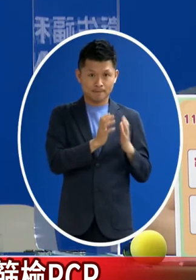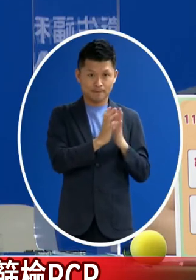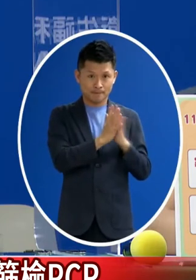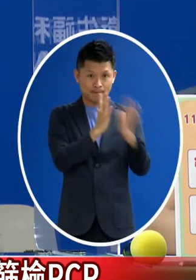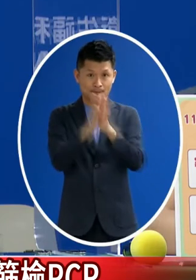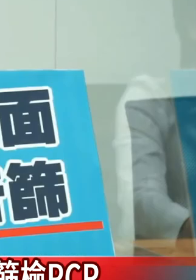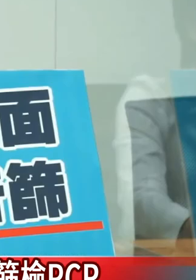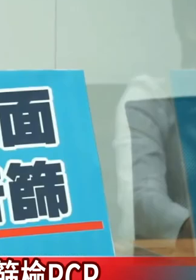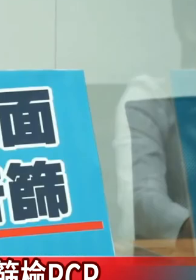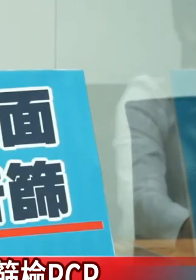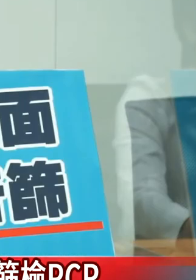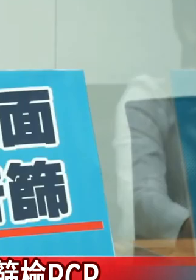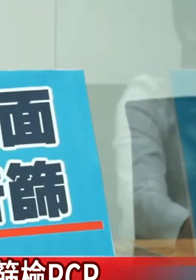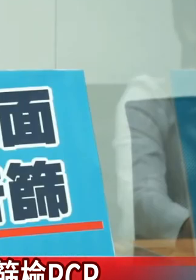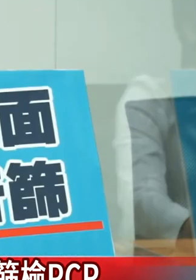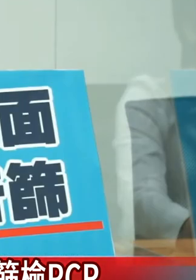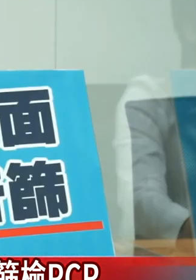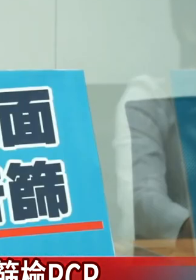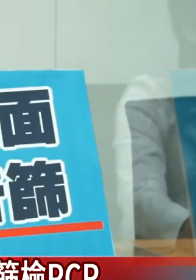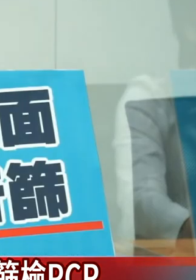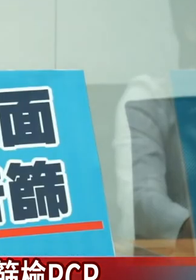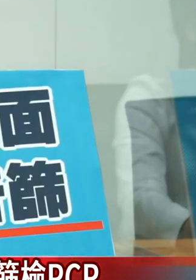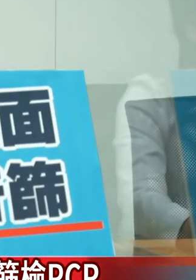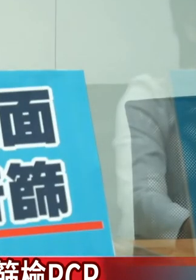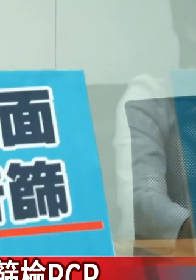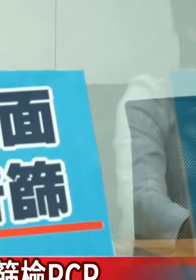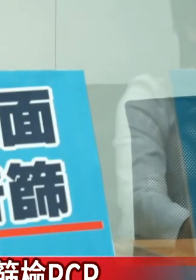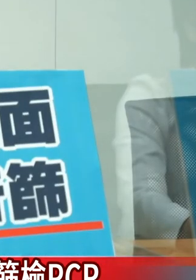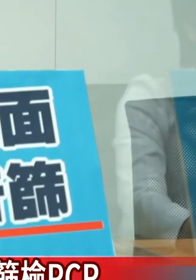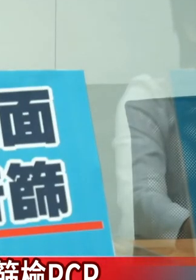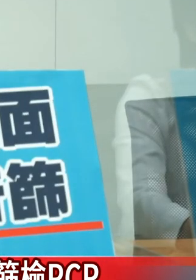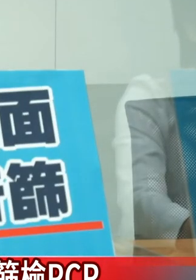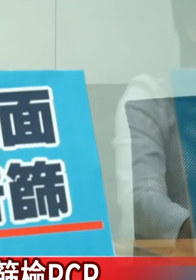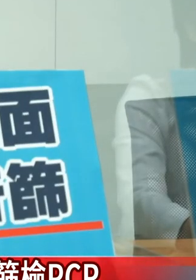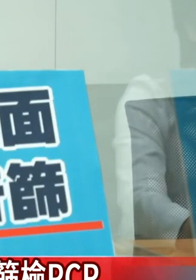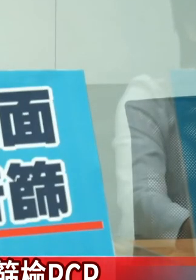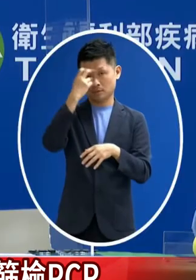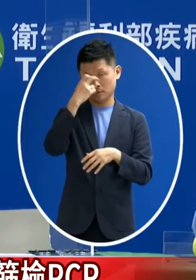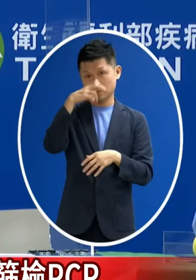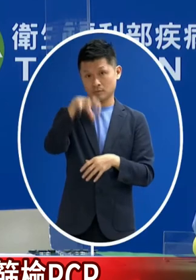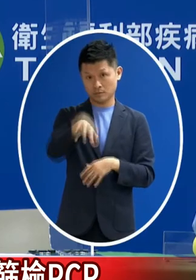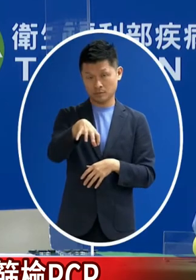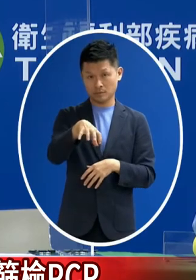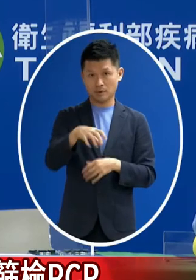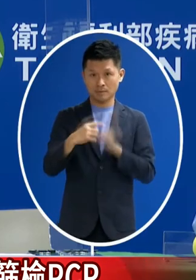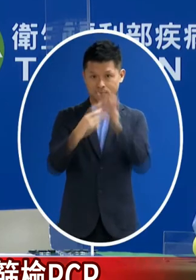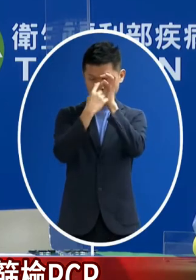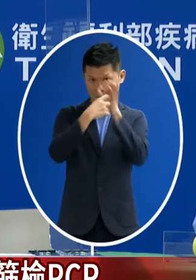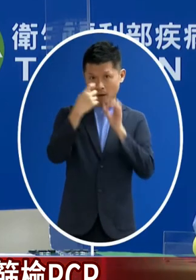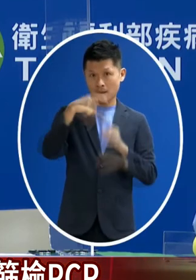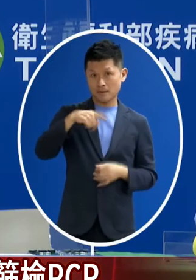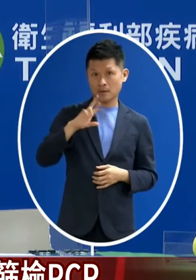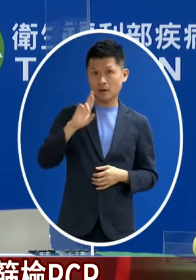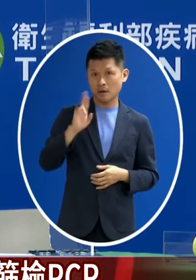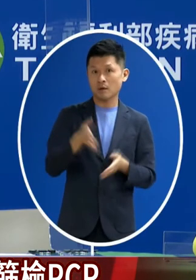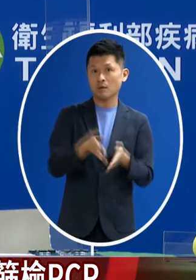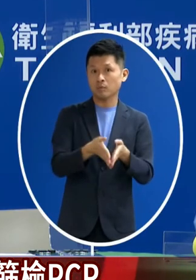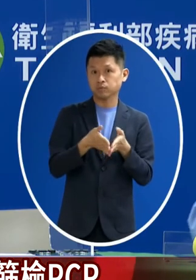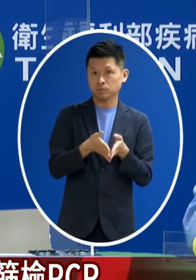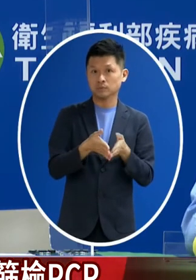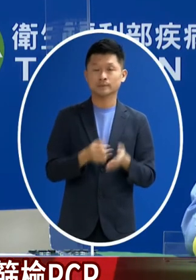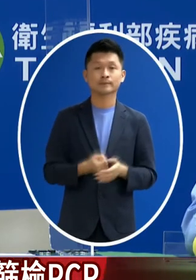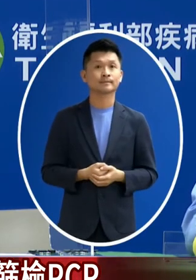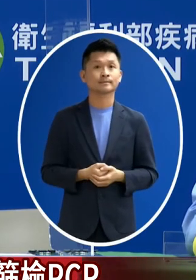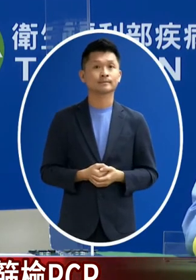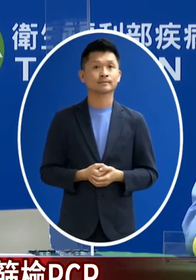来消化。 面对各界呼吁入境旅客全面普筛，中央流行疫情指挥中心也从善如流，严守国